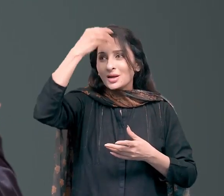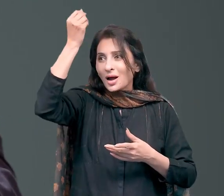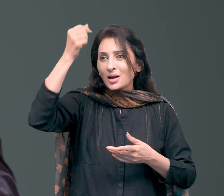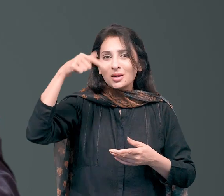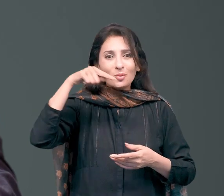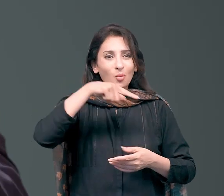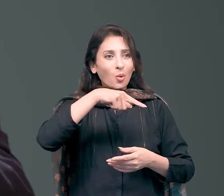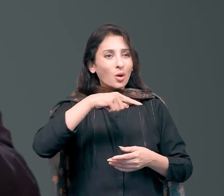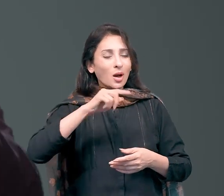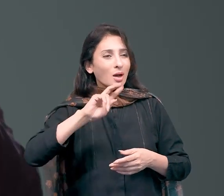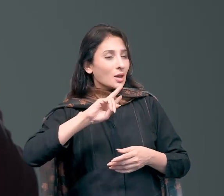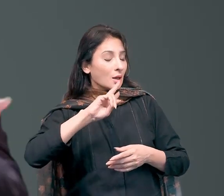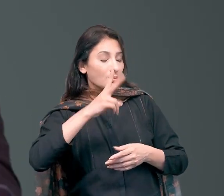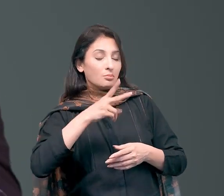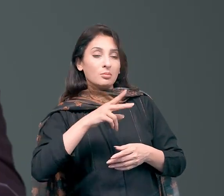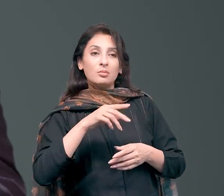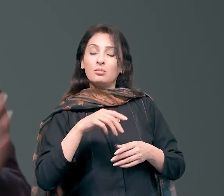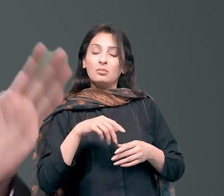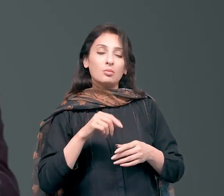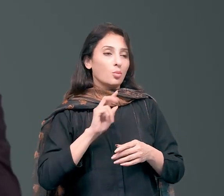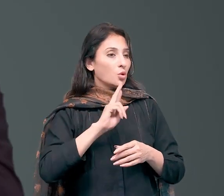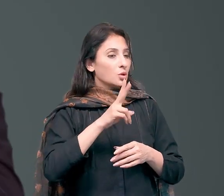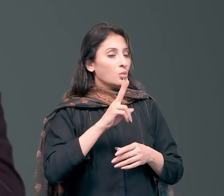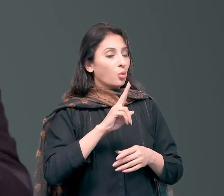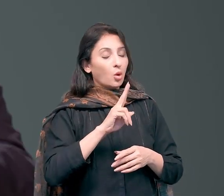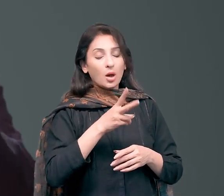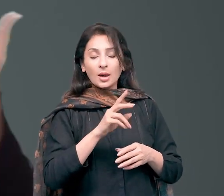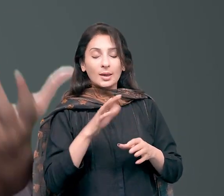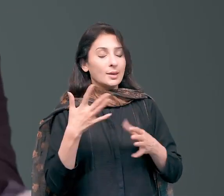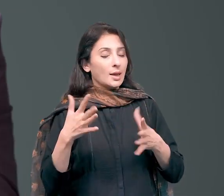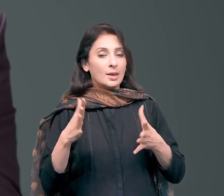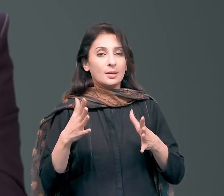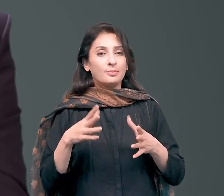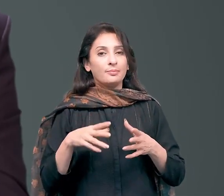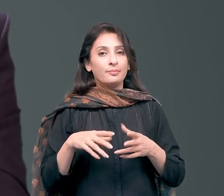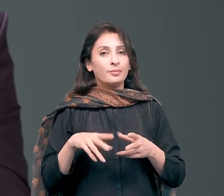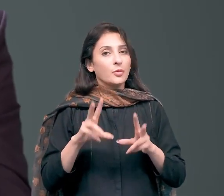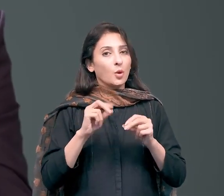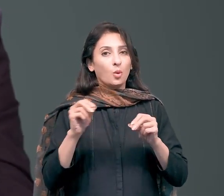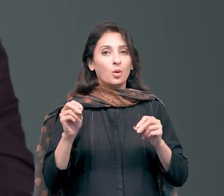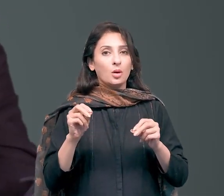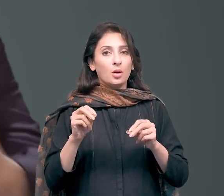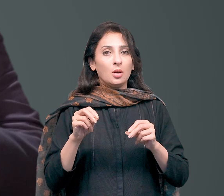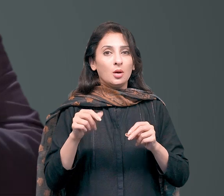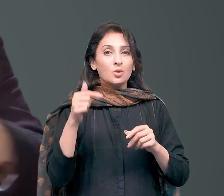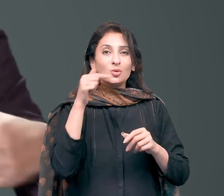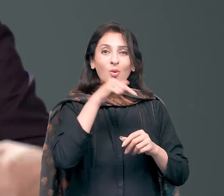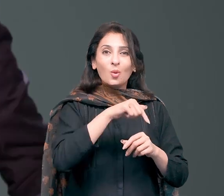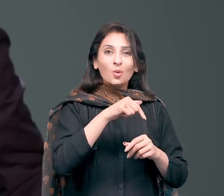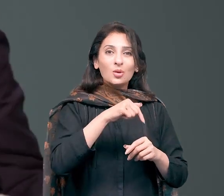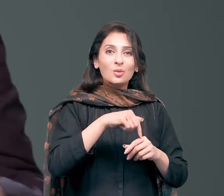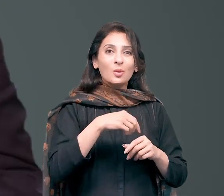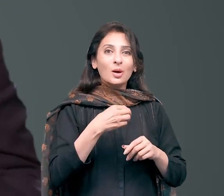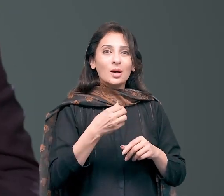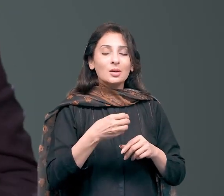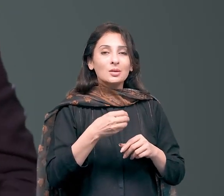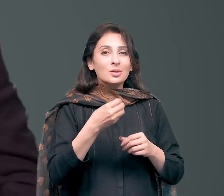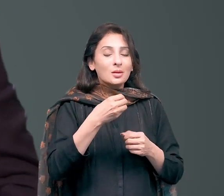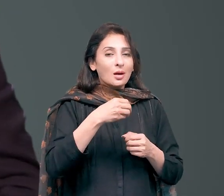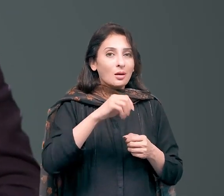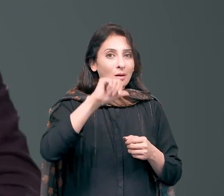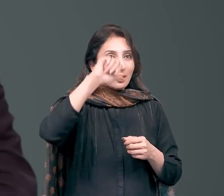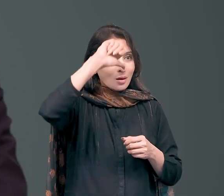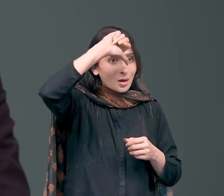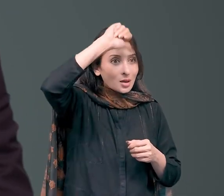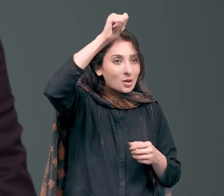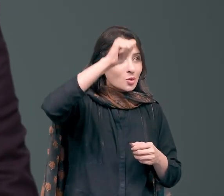تک وہ چلی گئی. تو جب جناح نے انکار کر دیا، ڈائریکٹ ایکشن ڈے ہو گیا، تو جواہر لال نہرو صاحب آ گئے کہ جناب میں